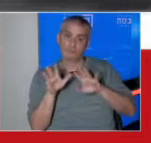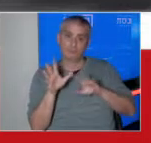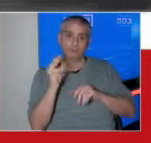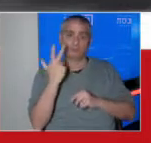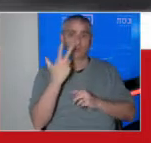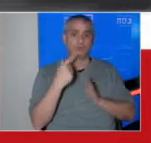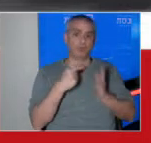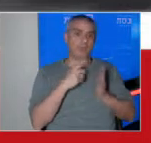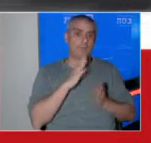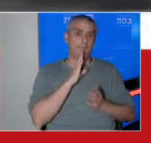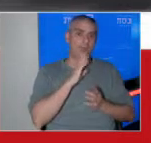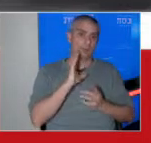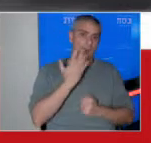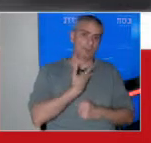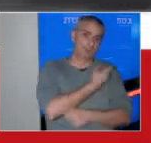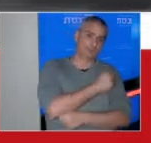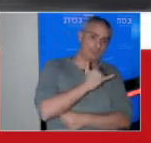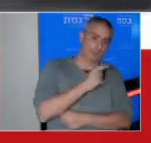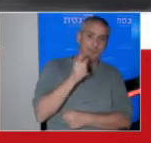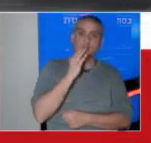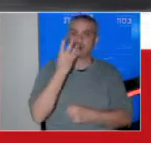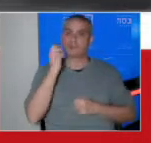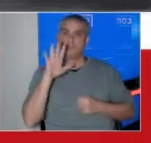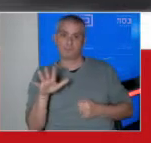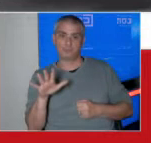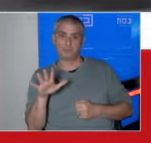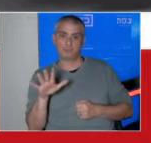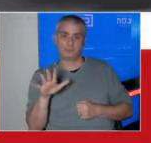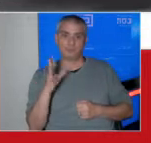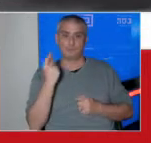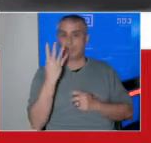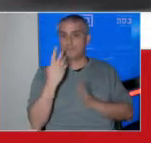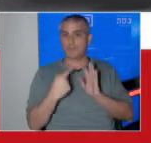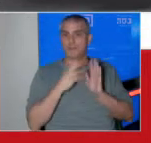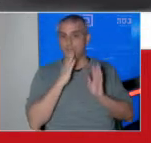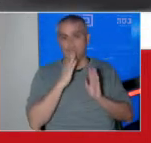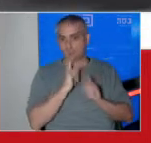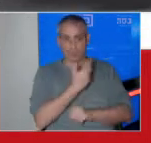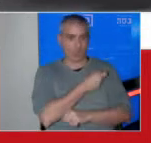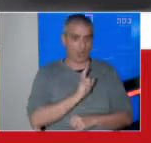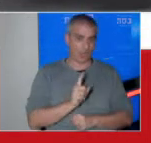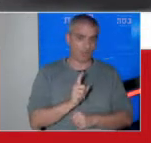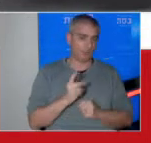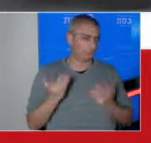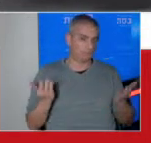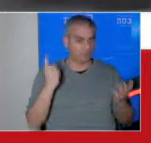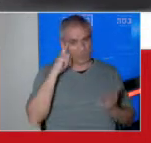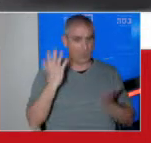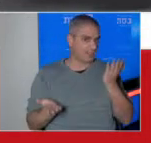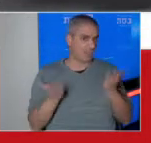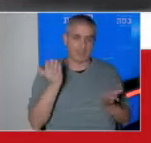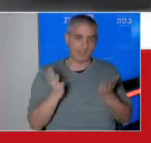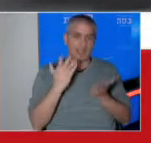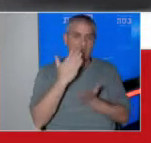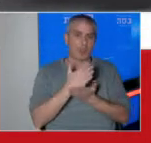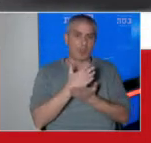שלושה גורמי סיכון כן להתחסן, ובן אדם בן 45 עם ארבעה גורמי סיכון לא להתחסן. כלומר, אתה לא יודע איפה להניח